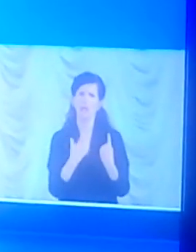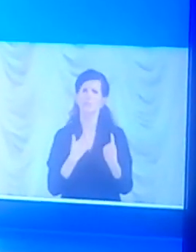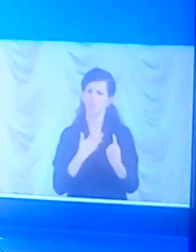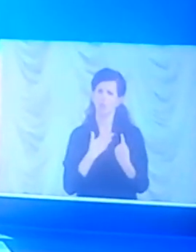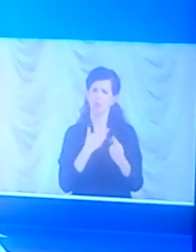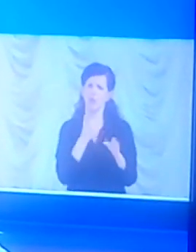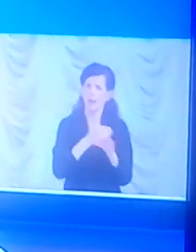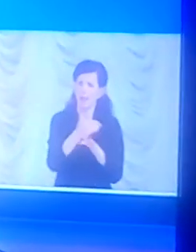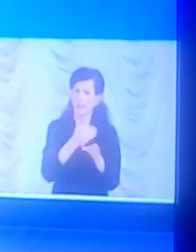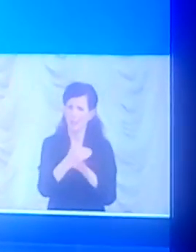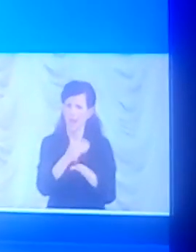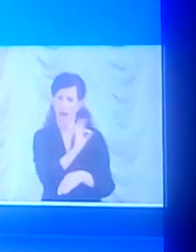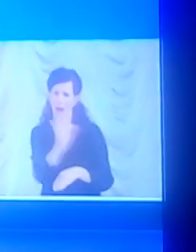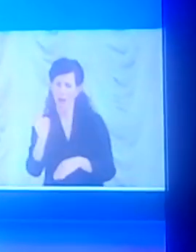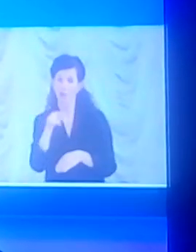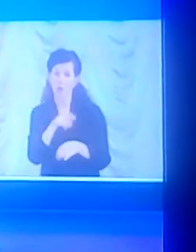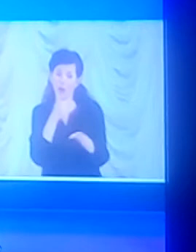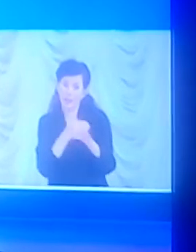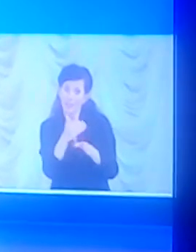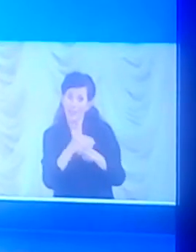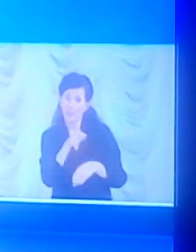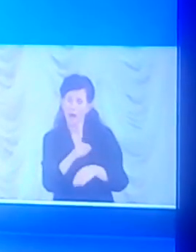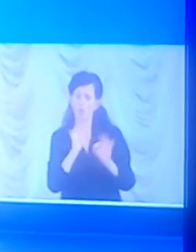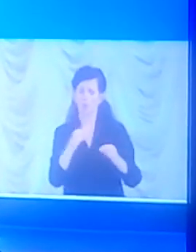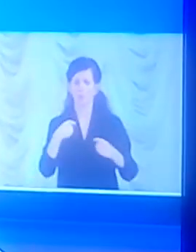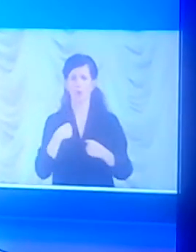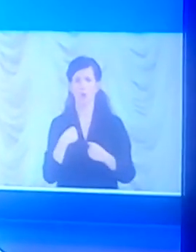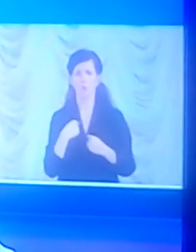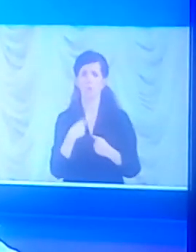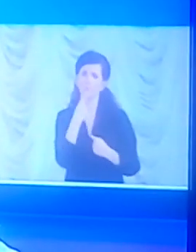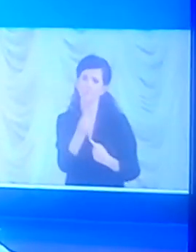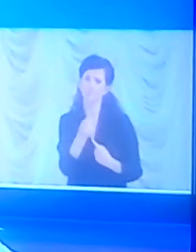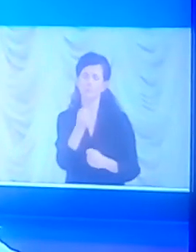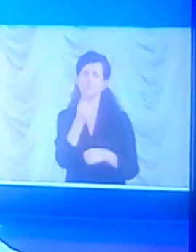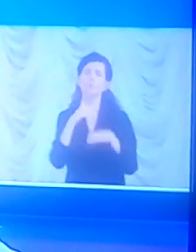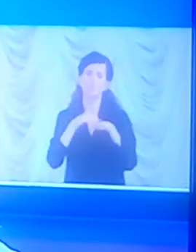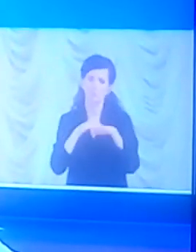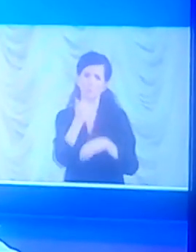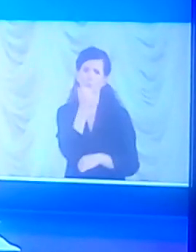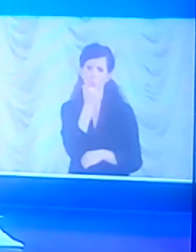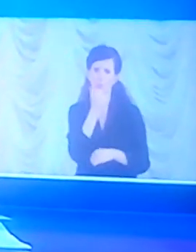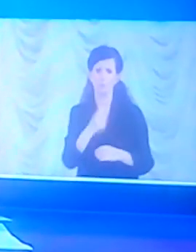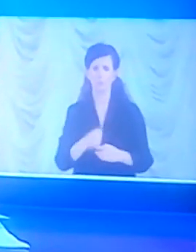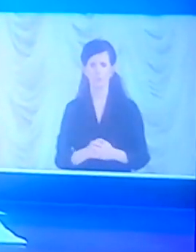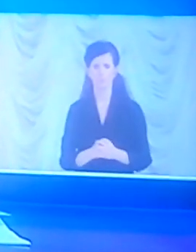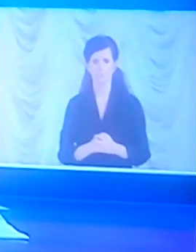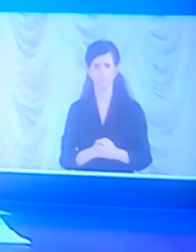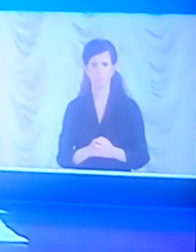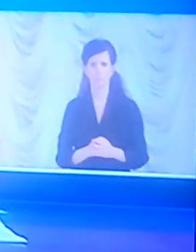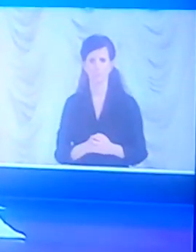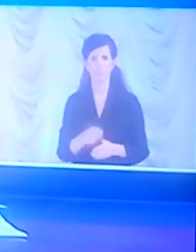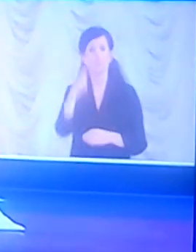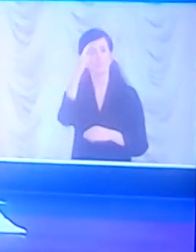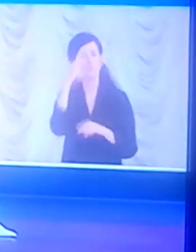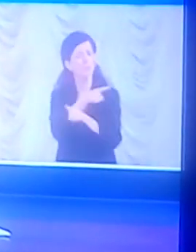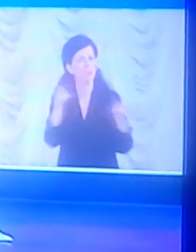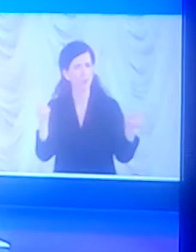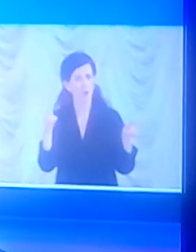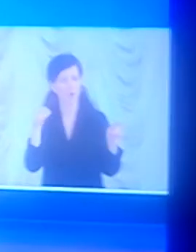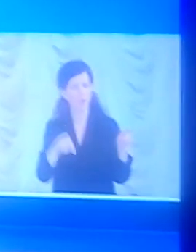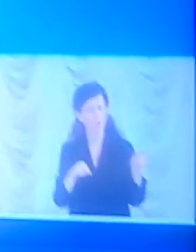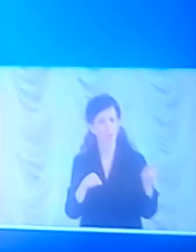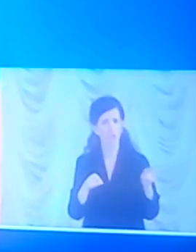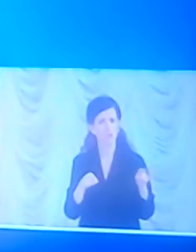ritardi, di questi ritardi personalmente mi scuso, ma vorrei anche ricordarvi, attenzione, stiamo parlando